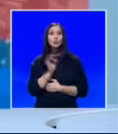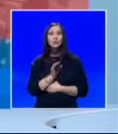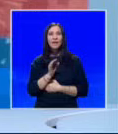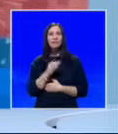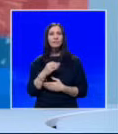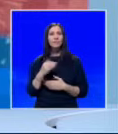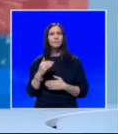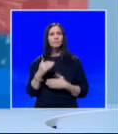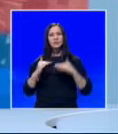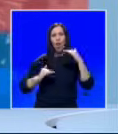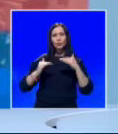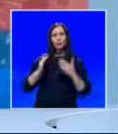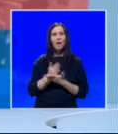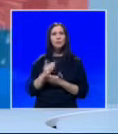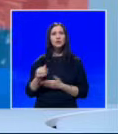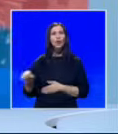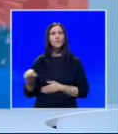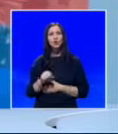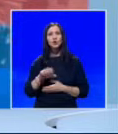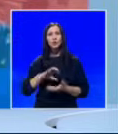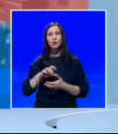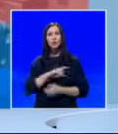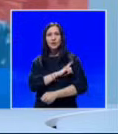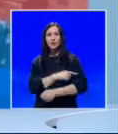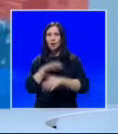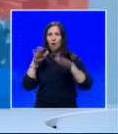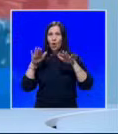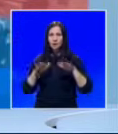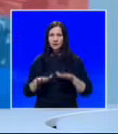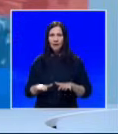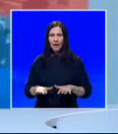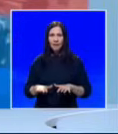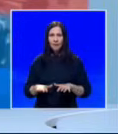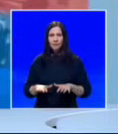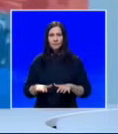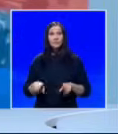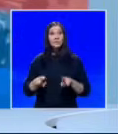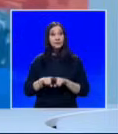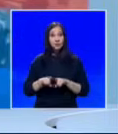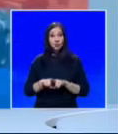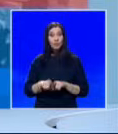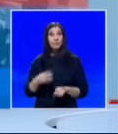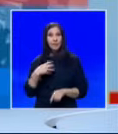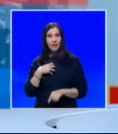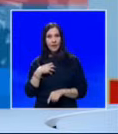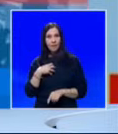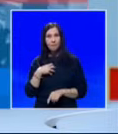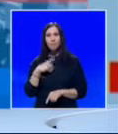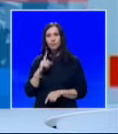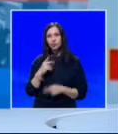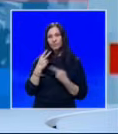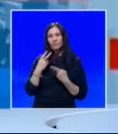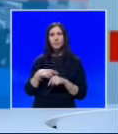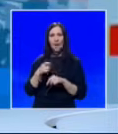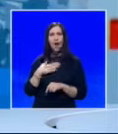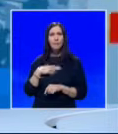процентните съотношения между водещите политически сили остава. Но също така и при ГЕРБ ние можем да видим,